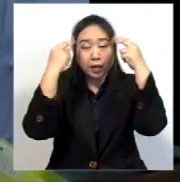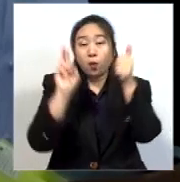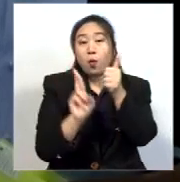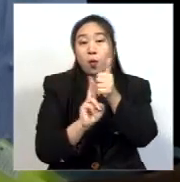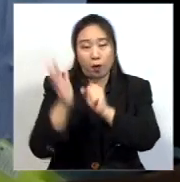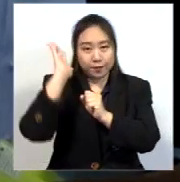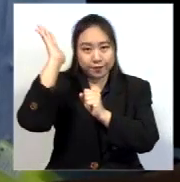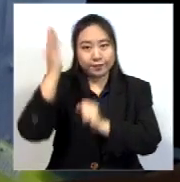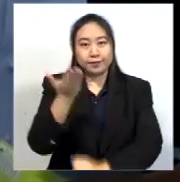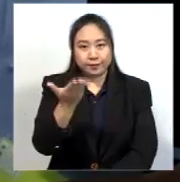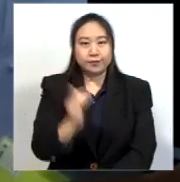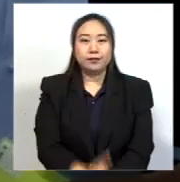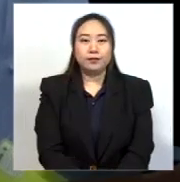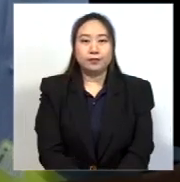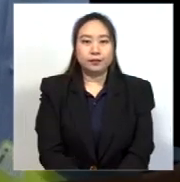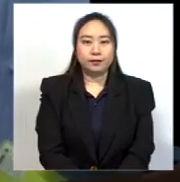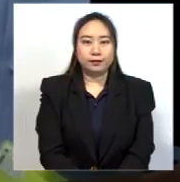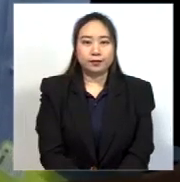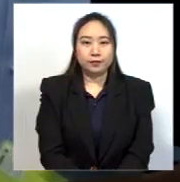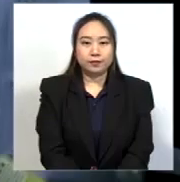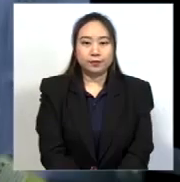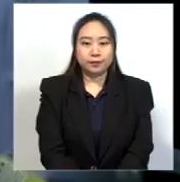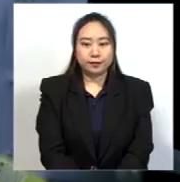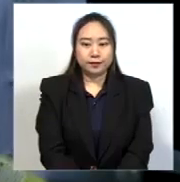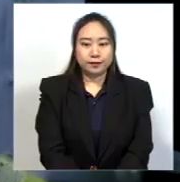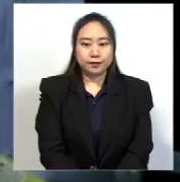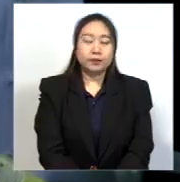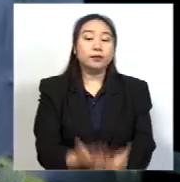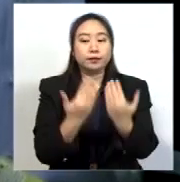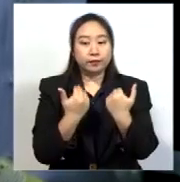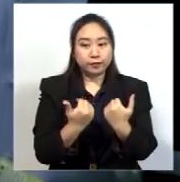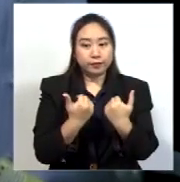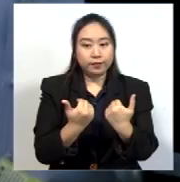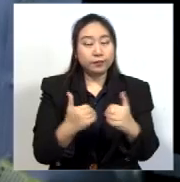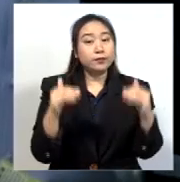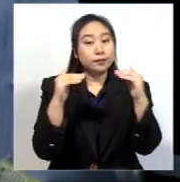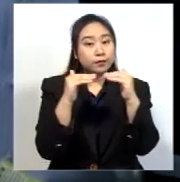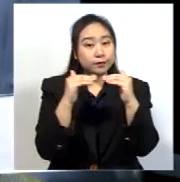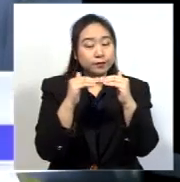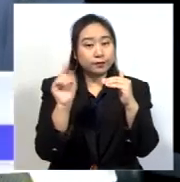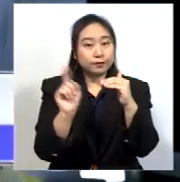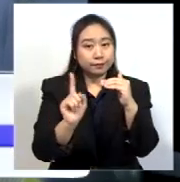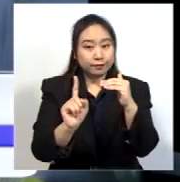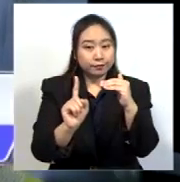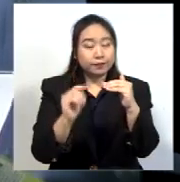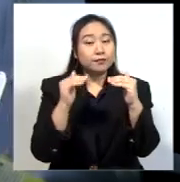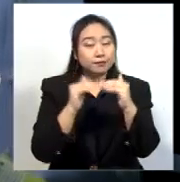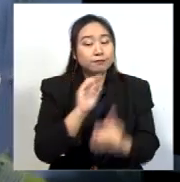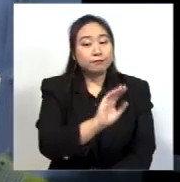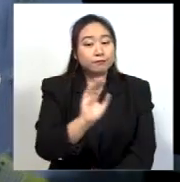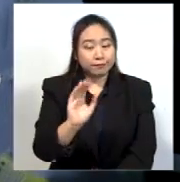นตรีและรัฐมนตรีว่าการกระทรวงสาธารณสุขกันค่ะ เรายังสงวนสิทธิ์ที่จะใ